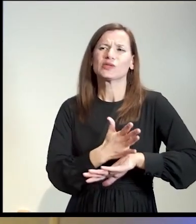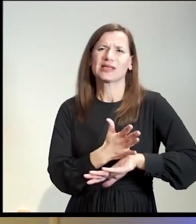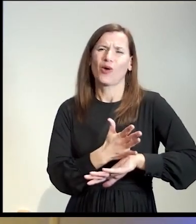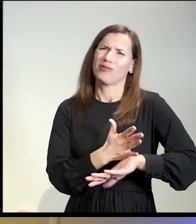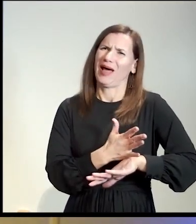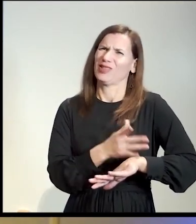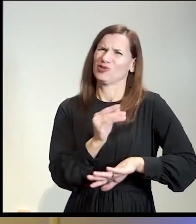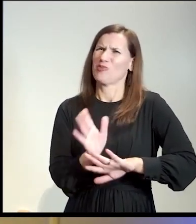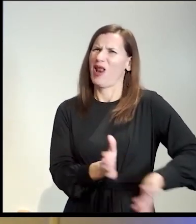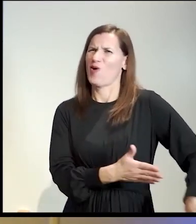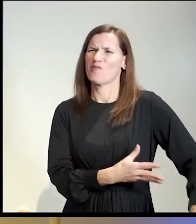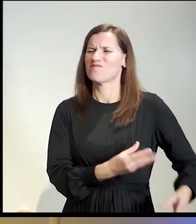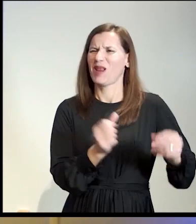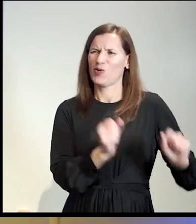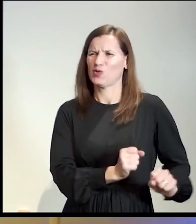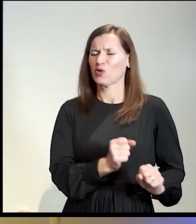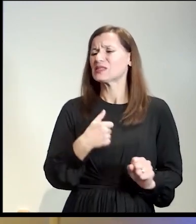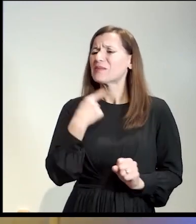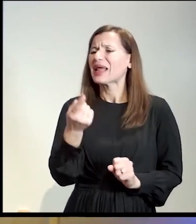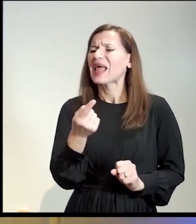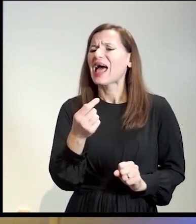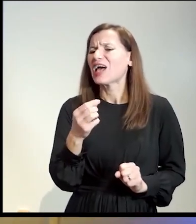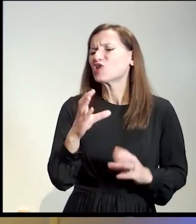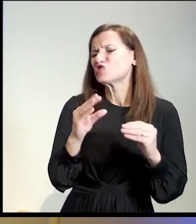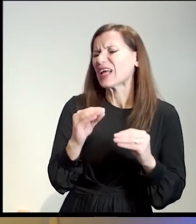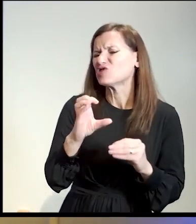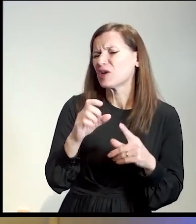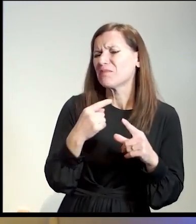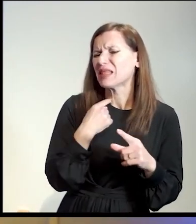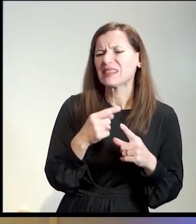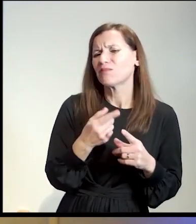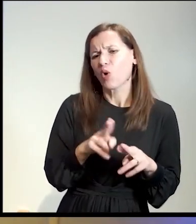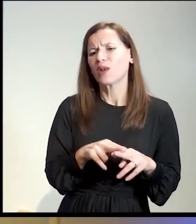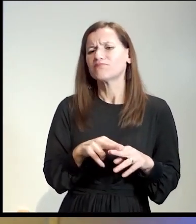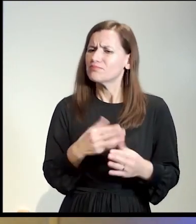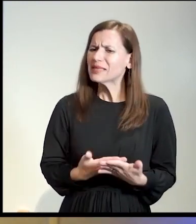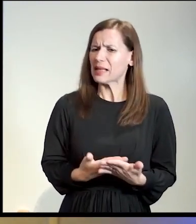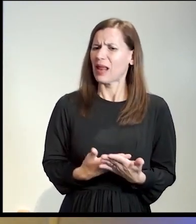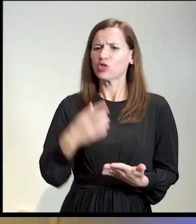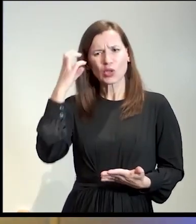Potem sem rekla, če je to GPT, daj bolj prizemljeno, bolj znanstveno različico mi napiši.